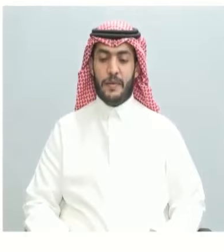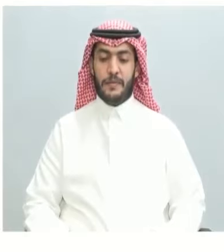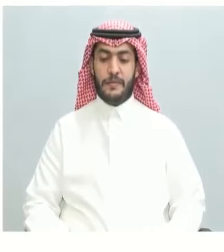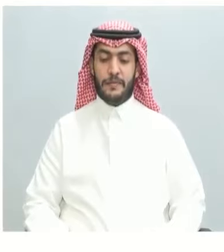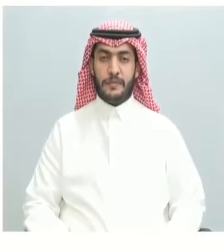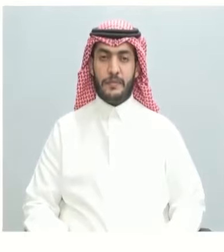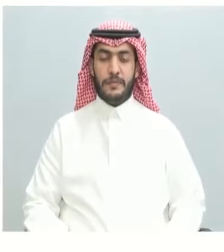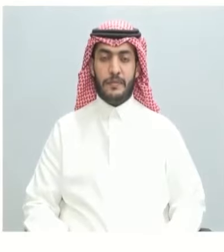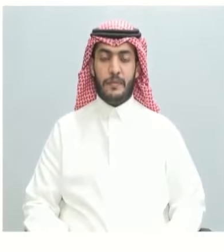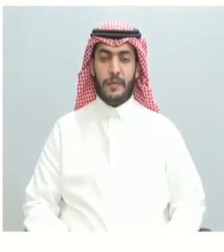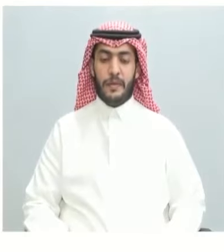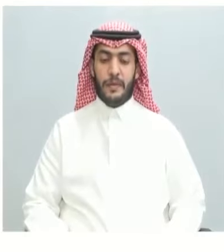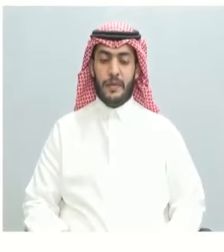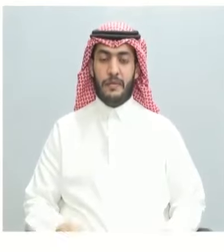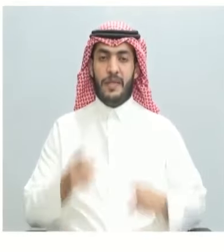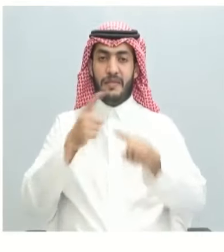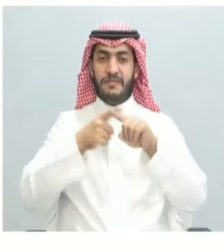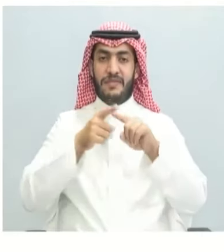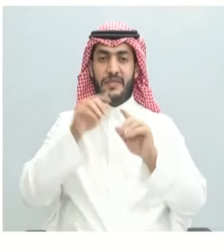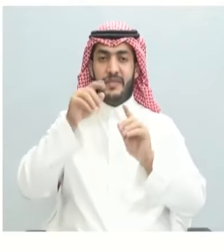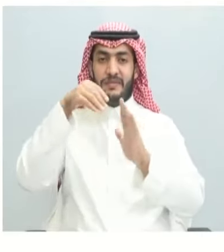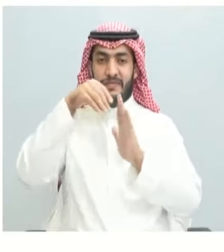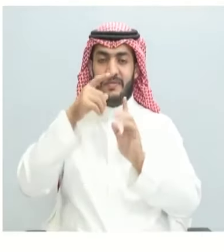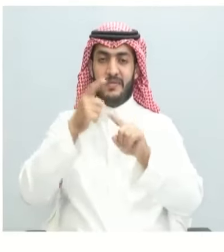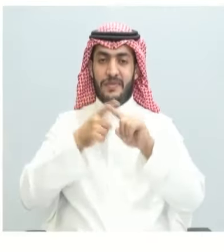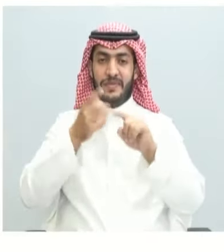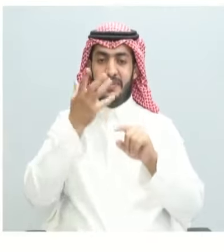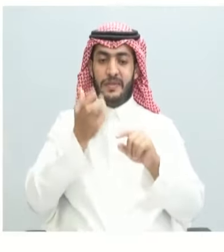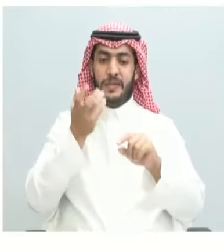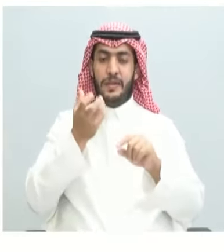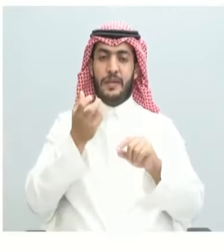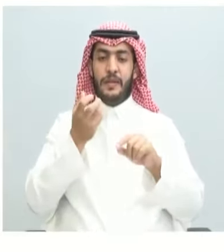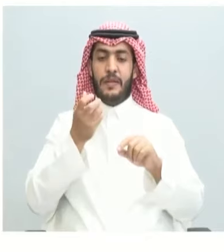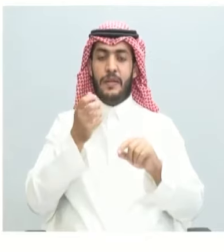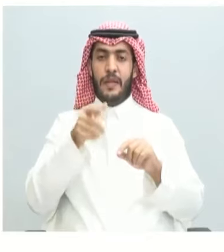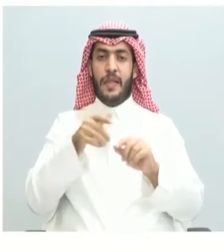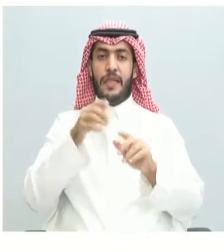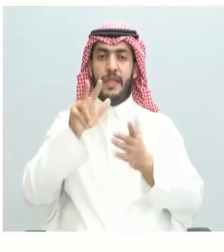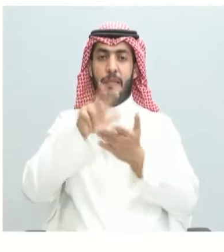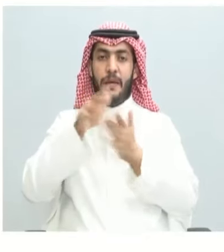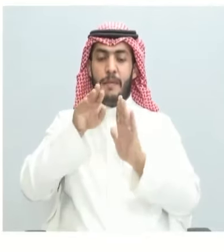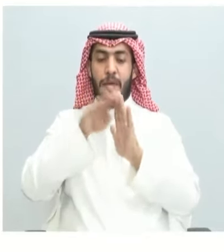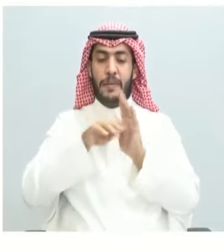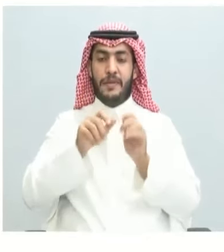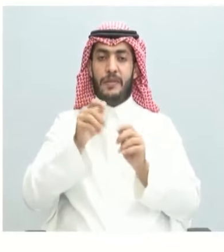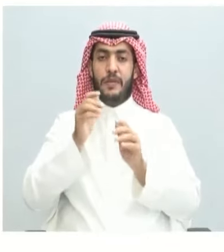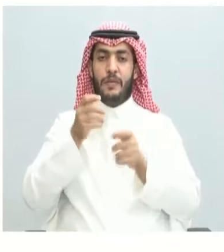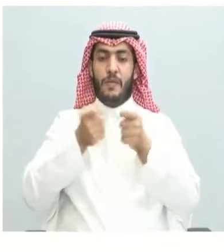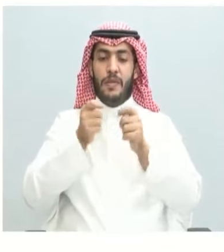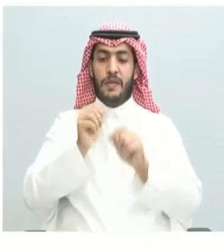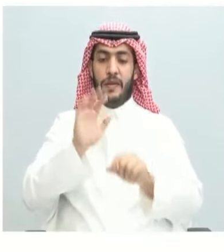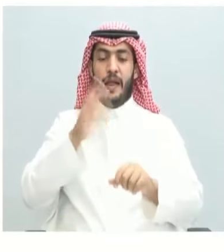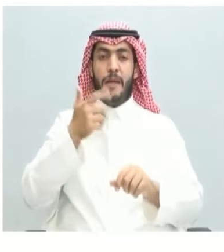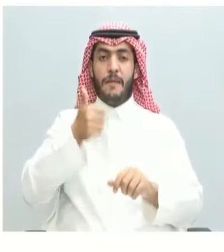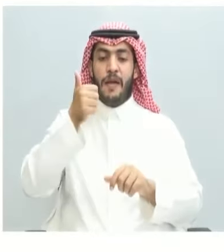www.org داونلود وبعدها نقوم نتبع الخطوات الخاصه بتنزيل التطبيق او البرنامج على الجهاز طيب